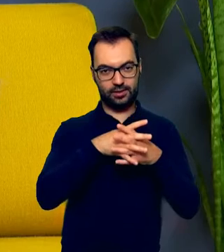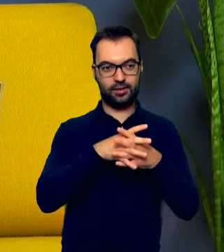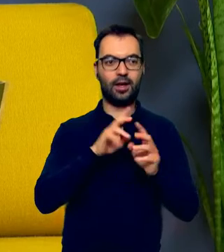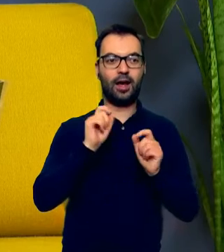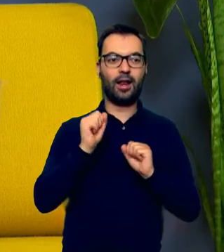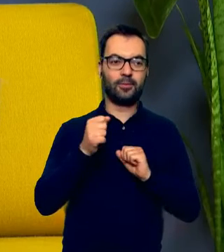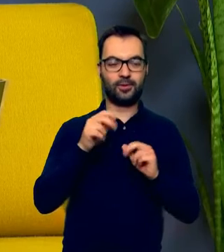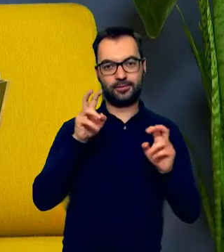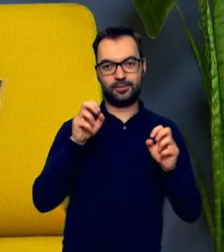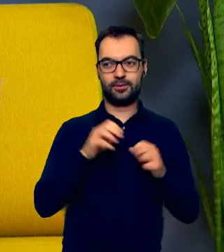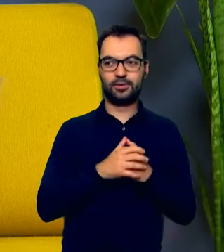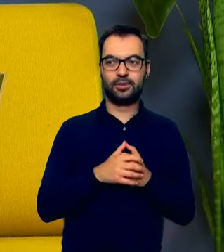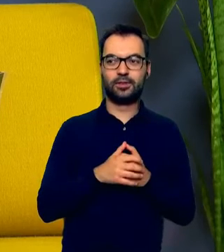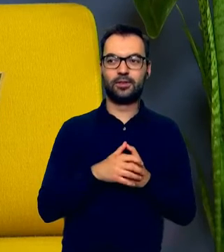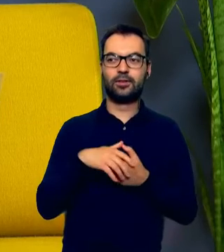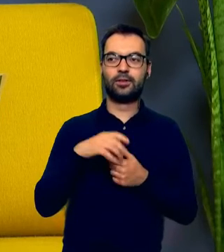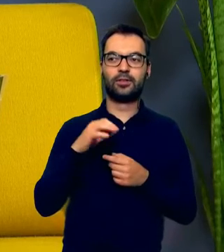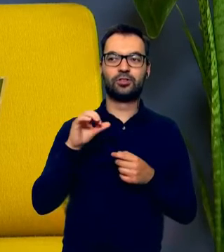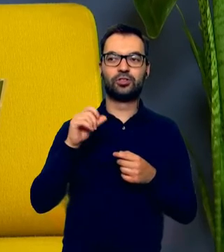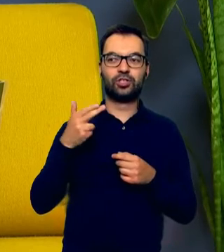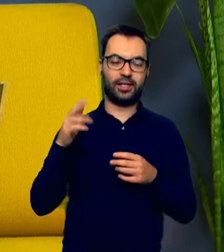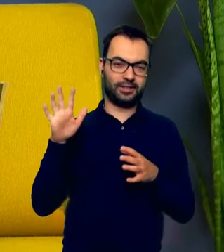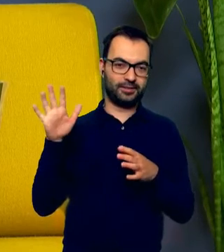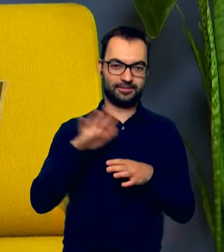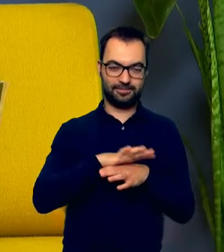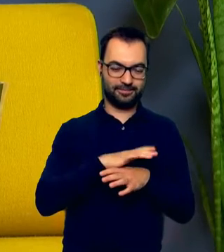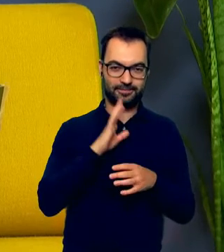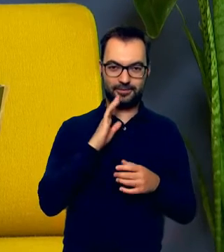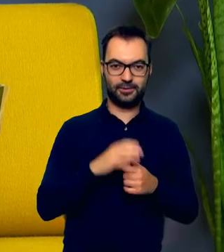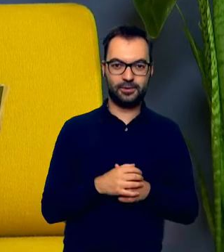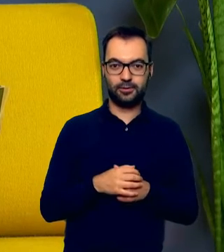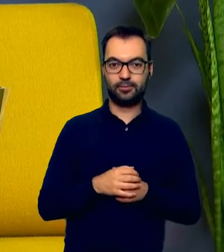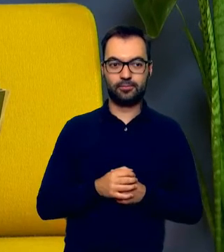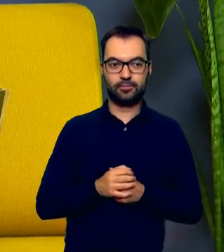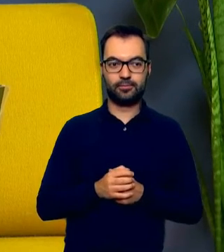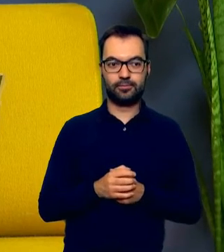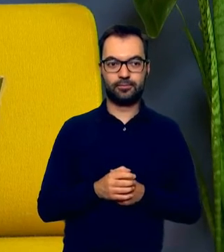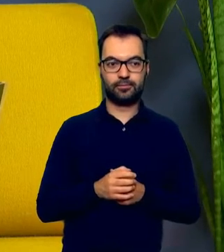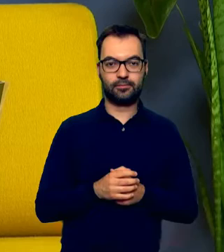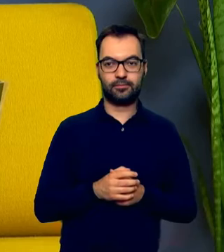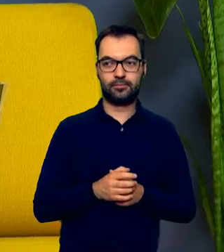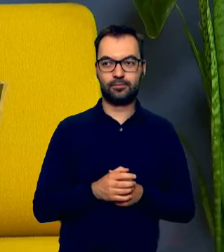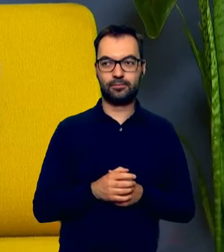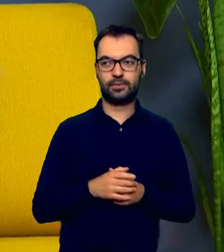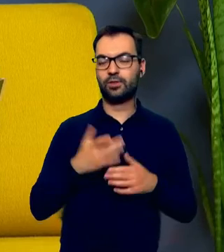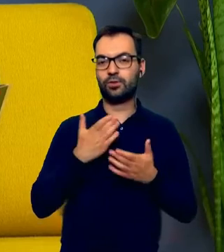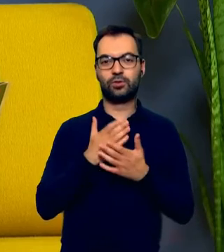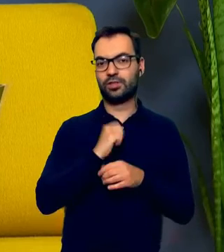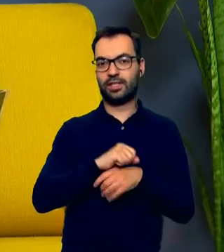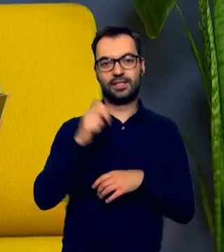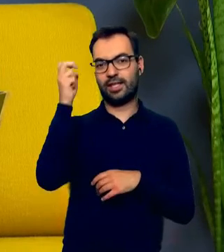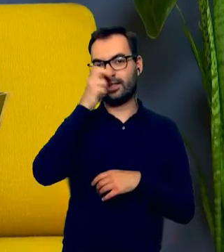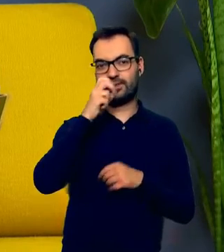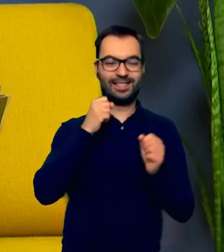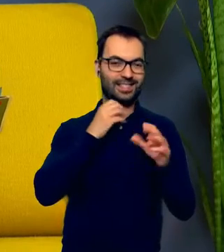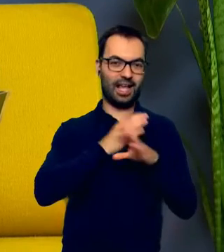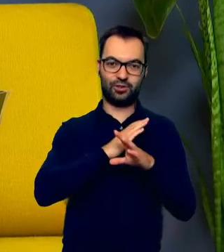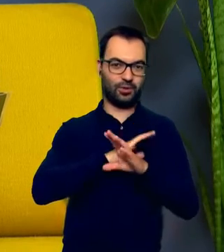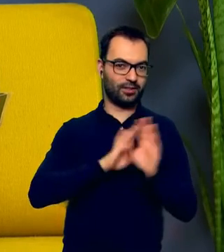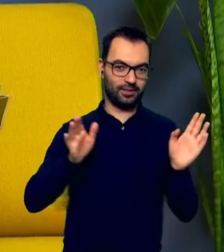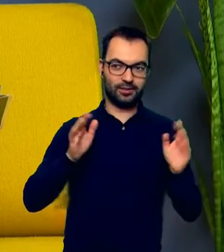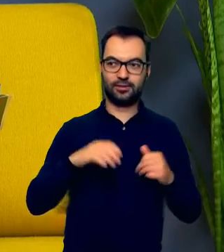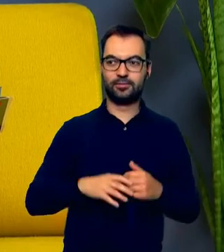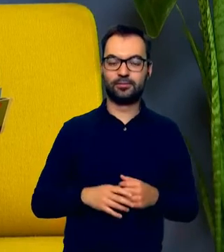to pięknie smugą cienia. No, generalnie przestaje być obiektem zainteresowania